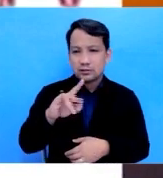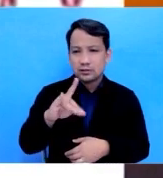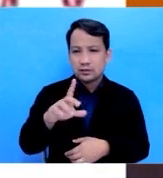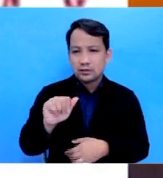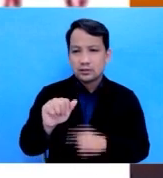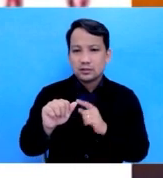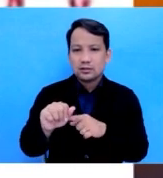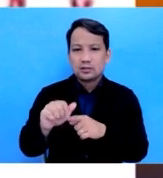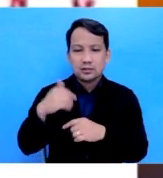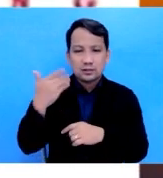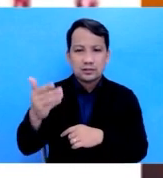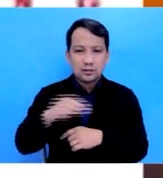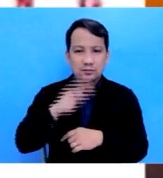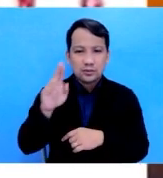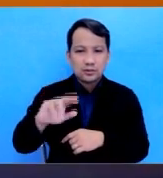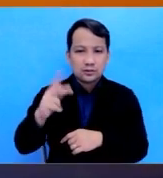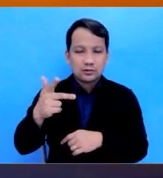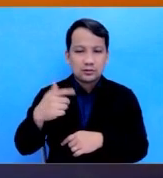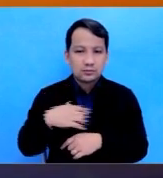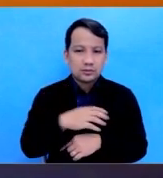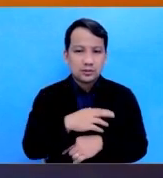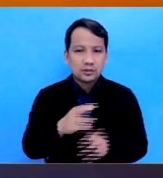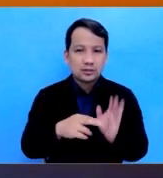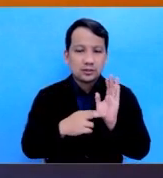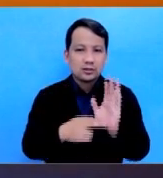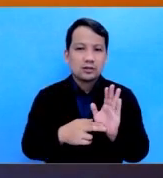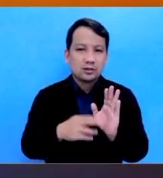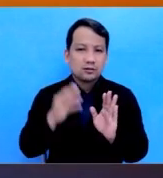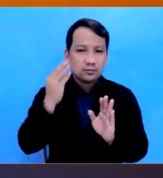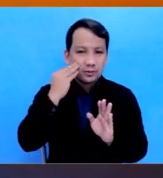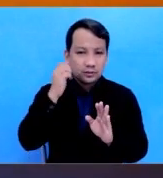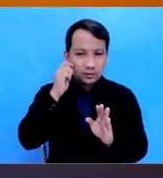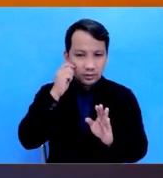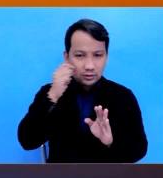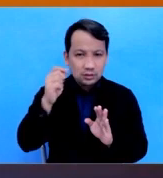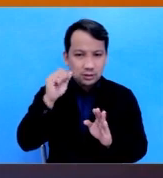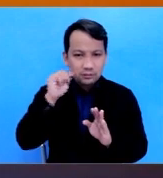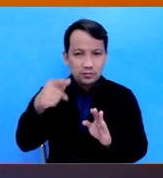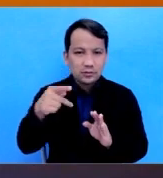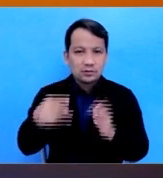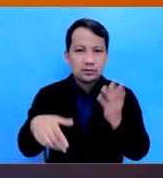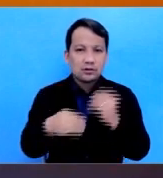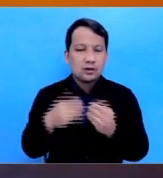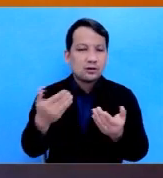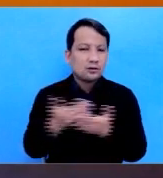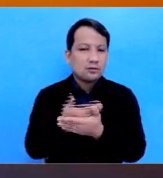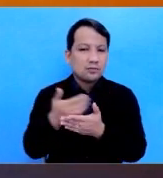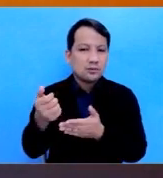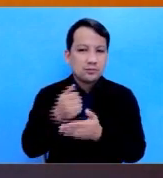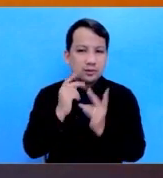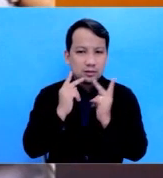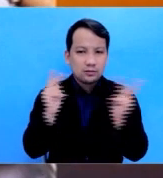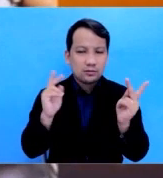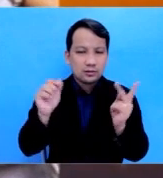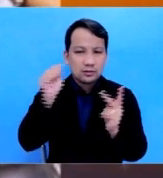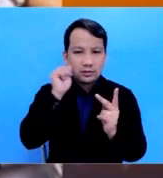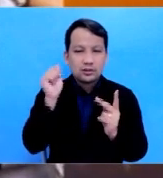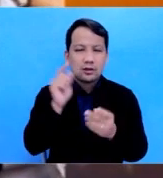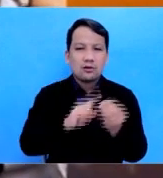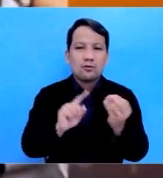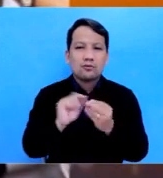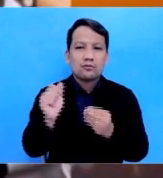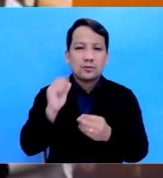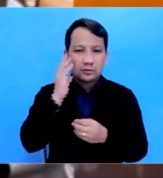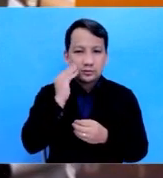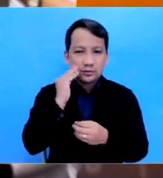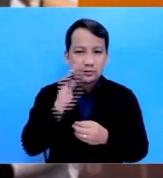si dating Manila 3rd District Representative Maria Zenaida Angping. Hindi na raw bago sa public service si Angping na may